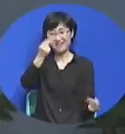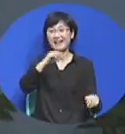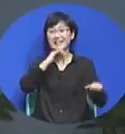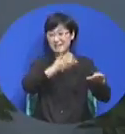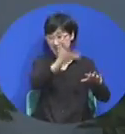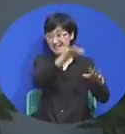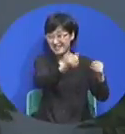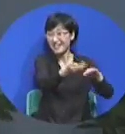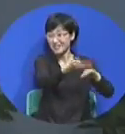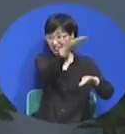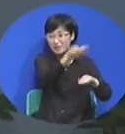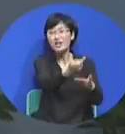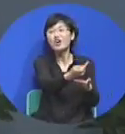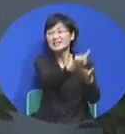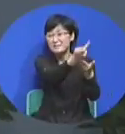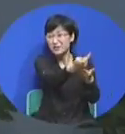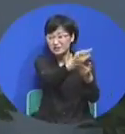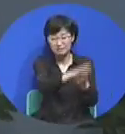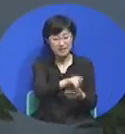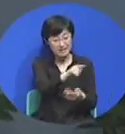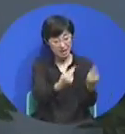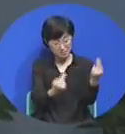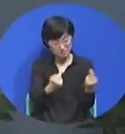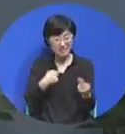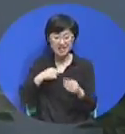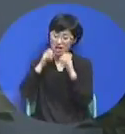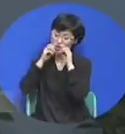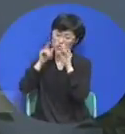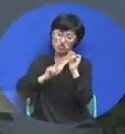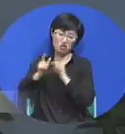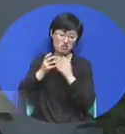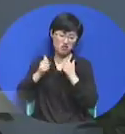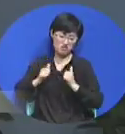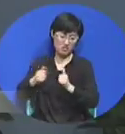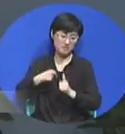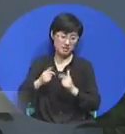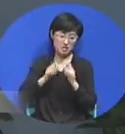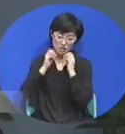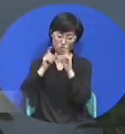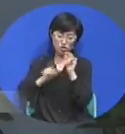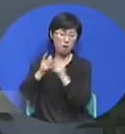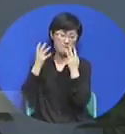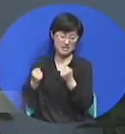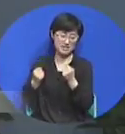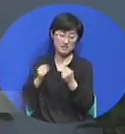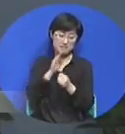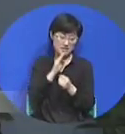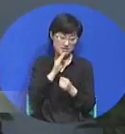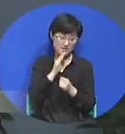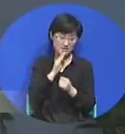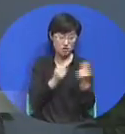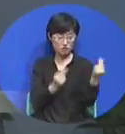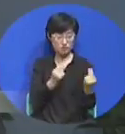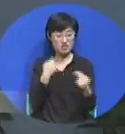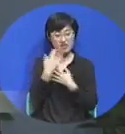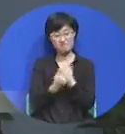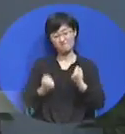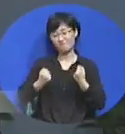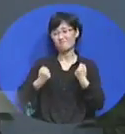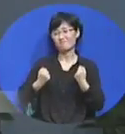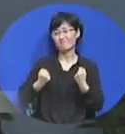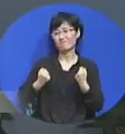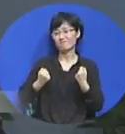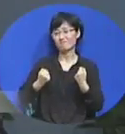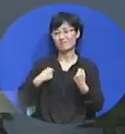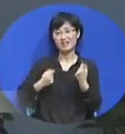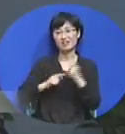나이 많은 선배니까 형님보다 전도 훨씬 많이 하고. And he's because he's my senior. I said, you know, I evangelize far more than you. 형님보다 훨씬 건강하고. I'm